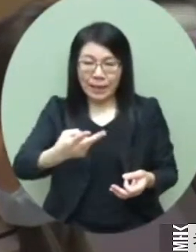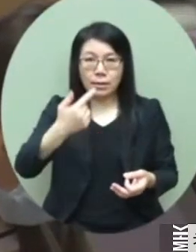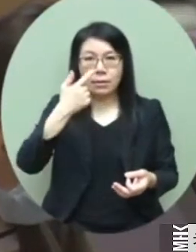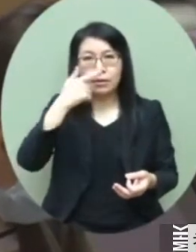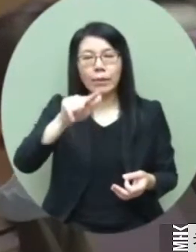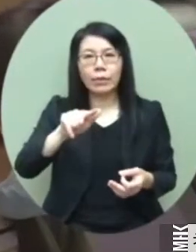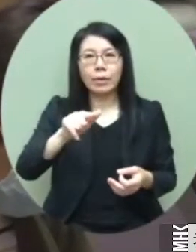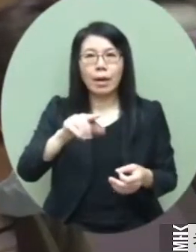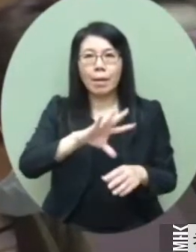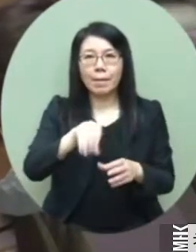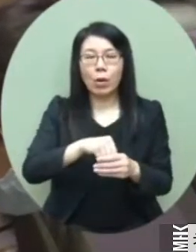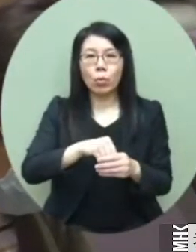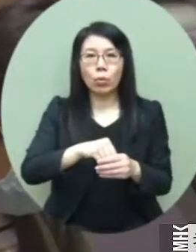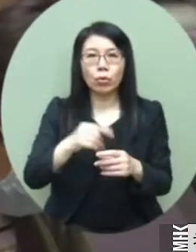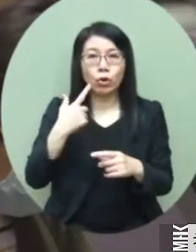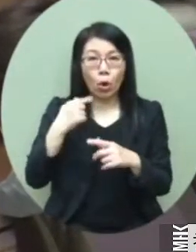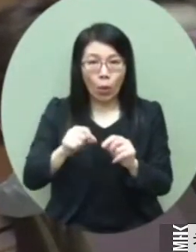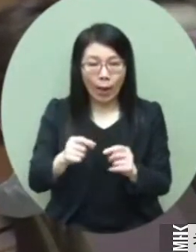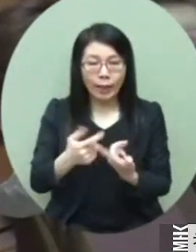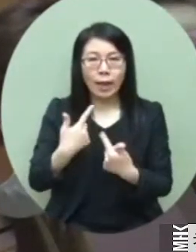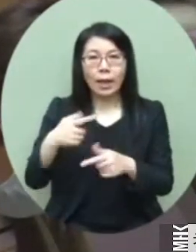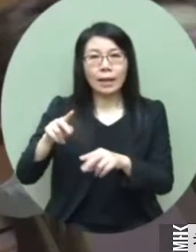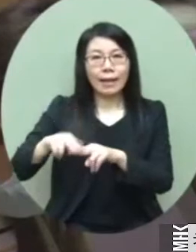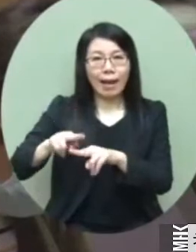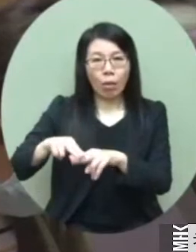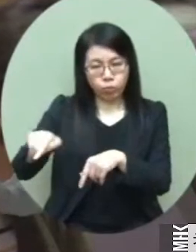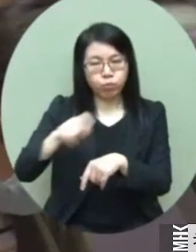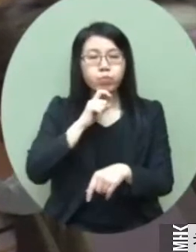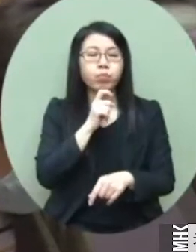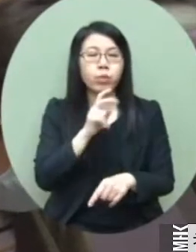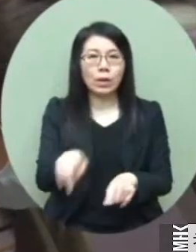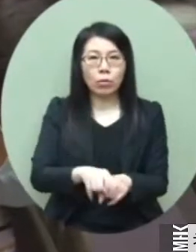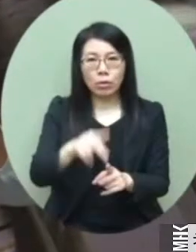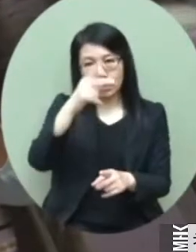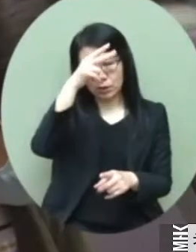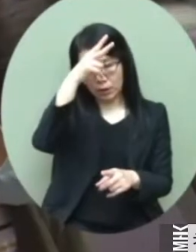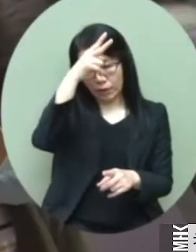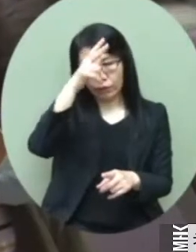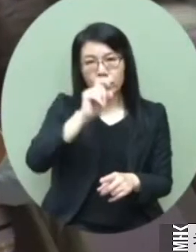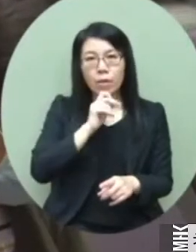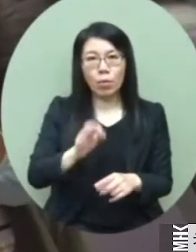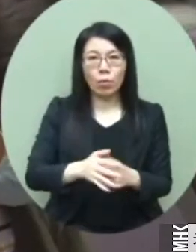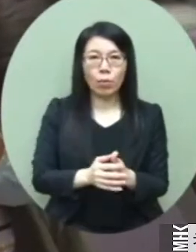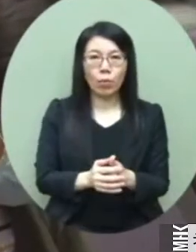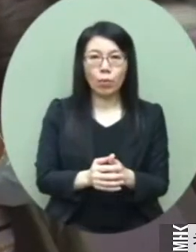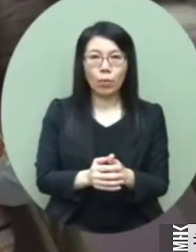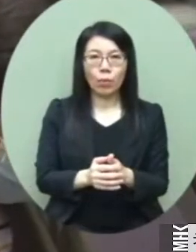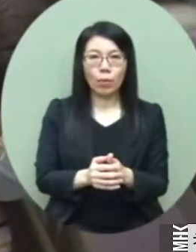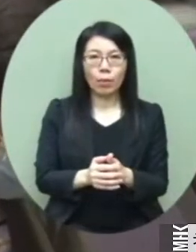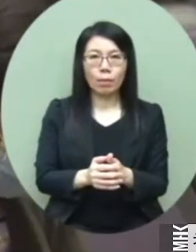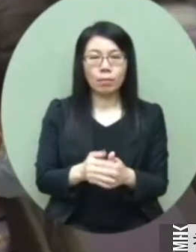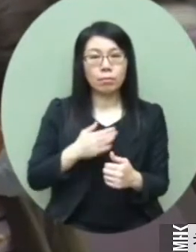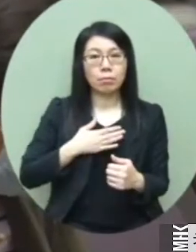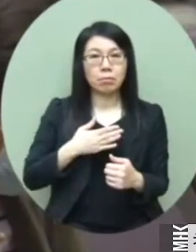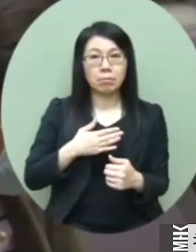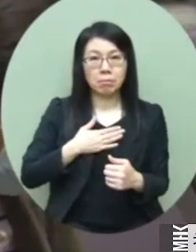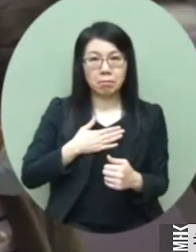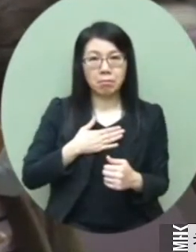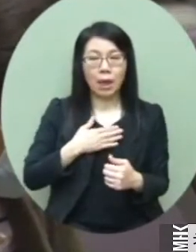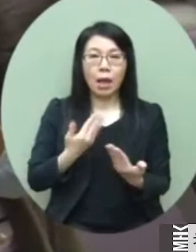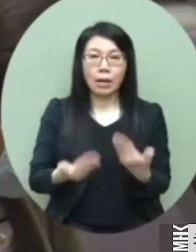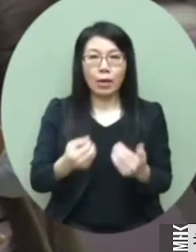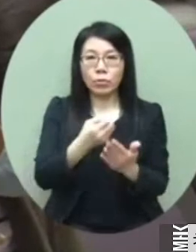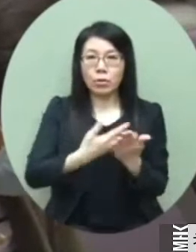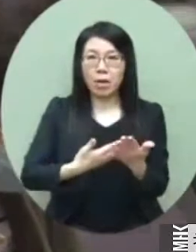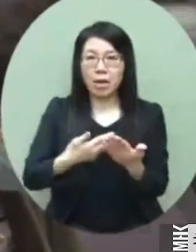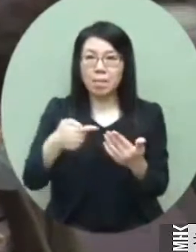现在港府是否会担心新一波疫情的爆发？对于迎接或是防范第6波疫情到来，现在港府是否已经在做好